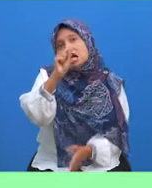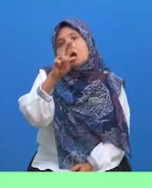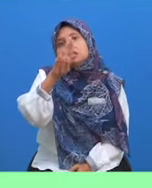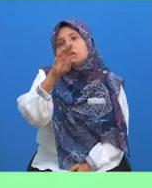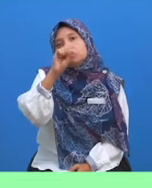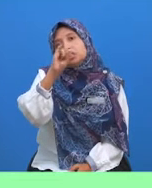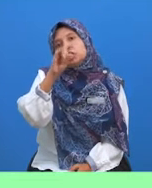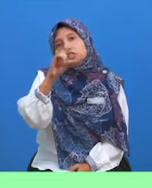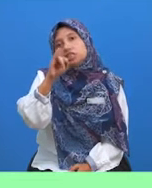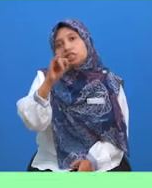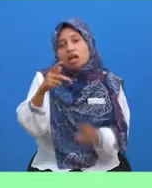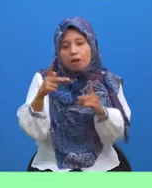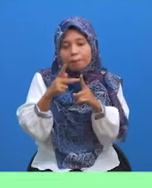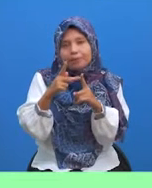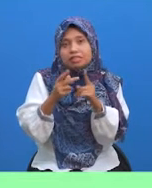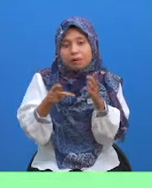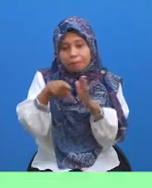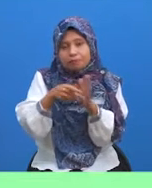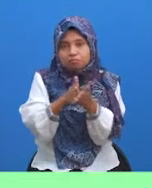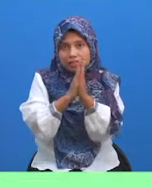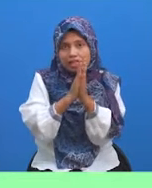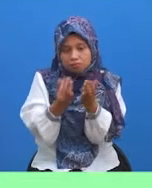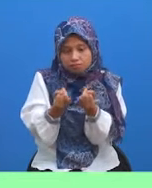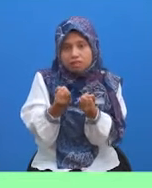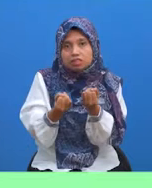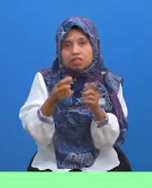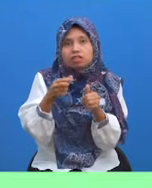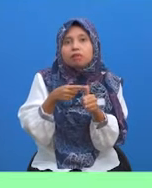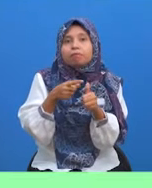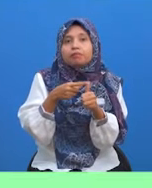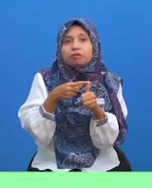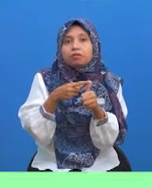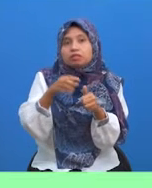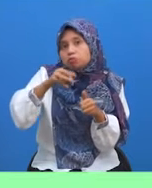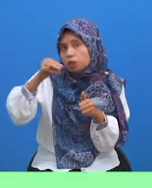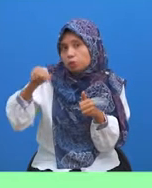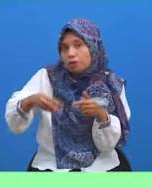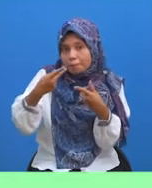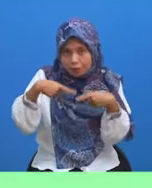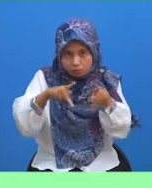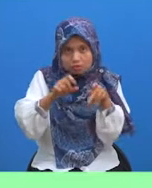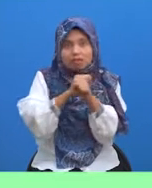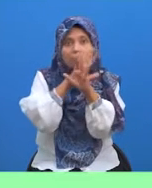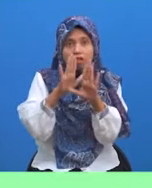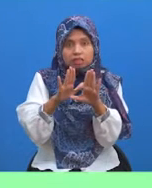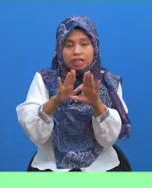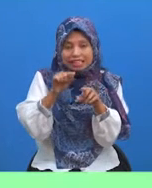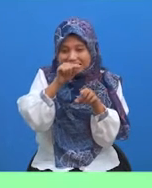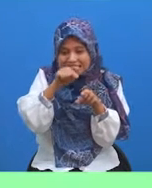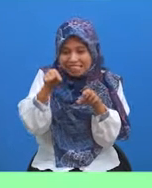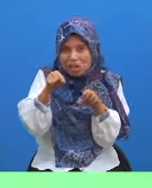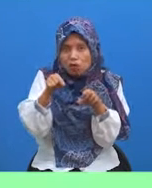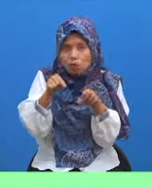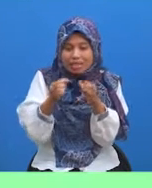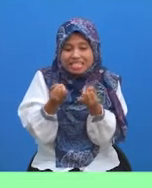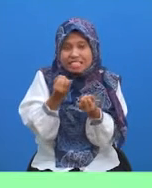Anjani iaitu yang pertama murid-murid perlu terangkai kedok keseimbangan pasaran yang asal